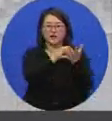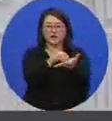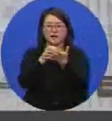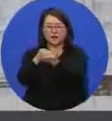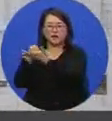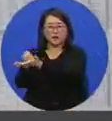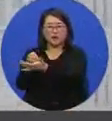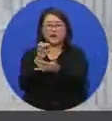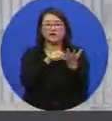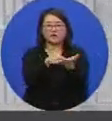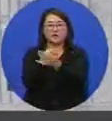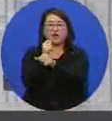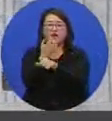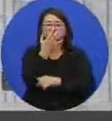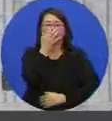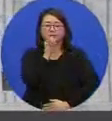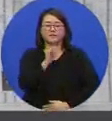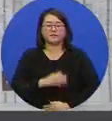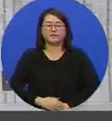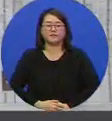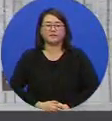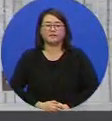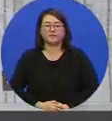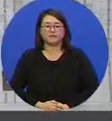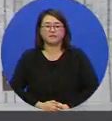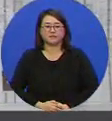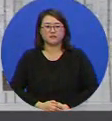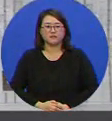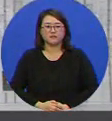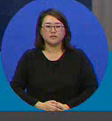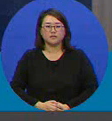있습니다. JTB 뉴스 조창인입니다.